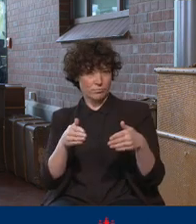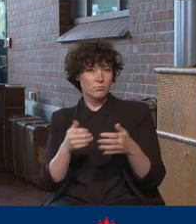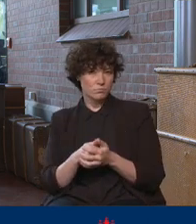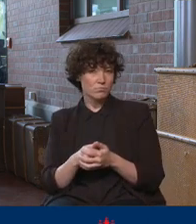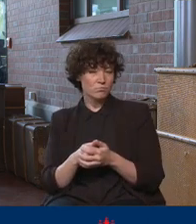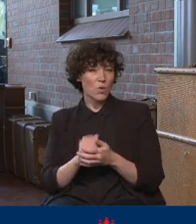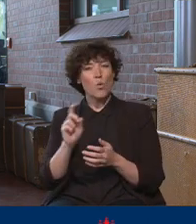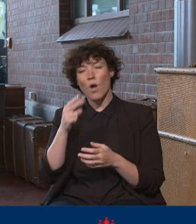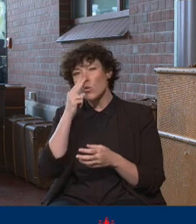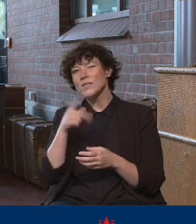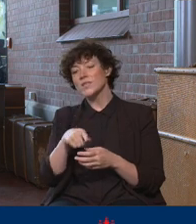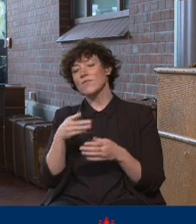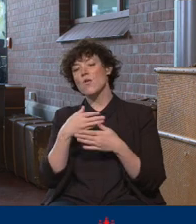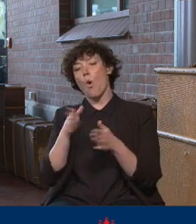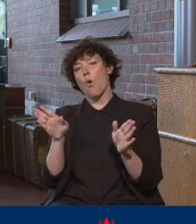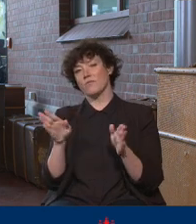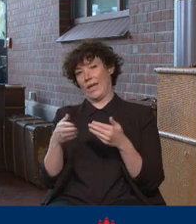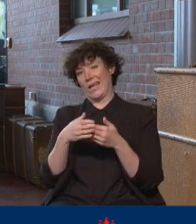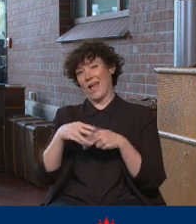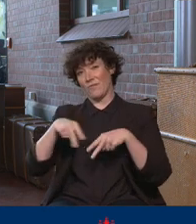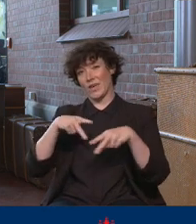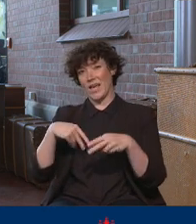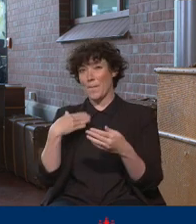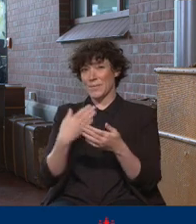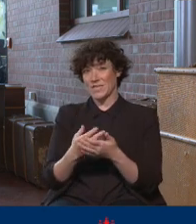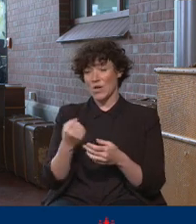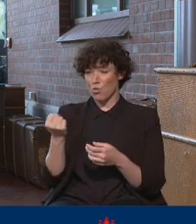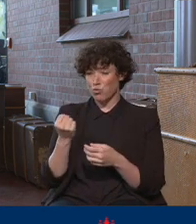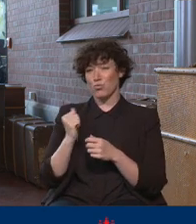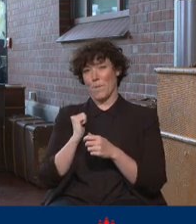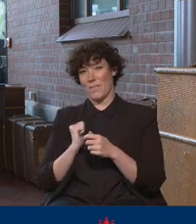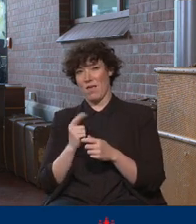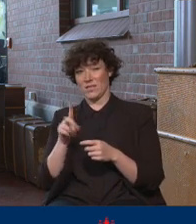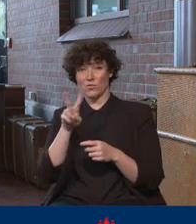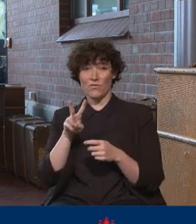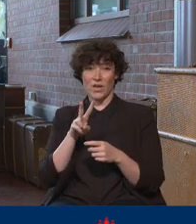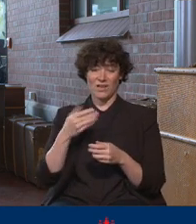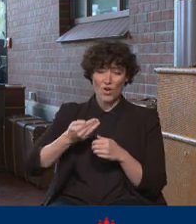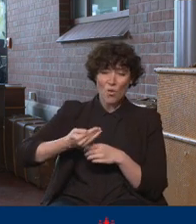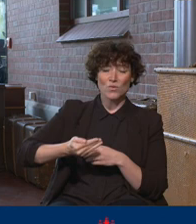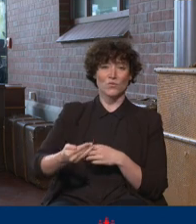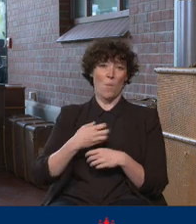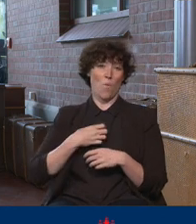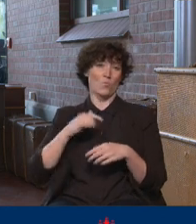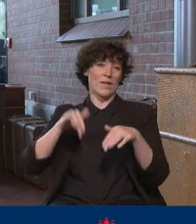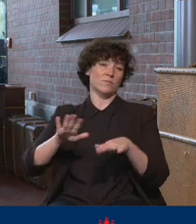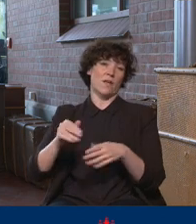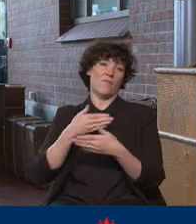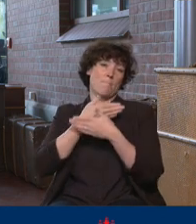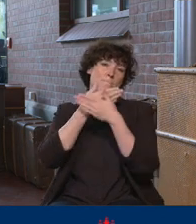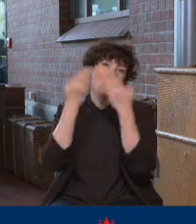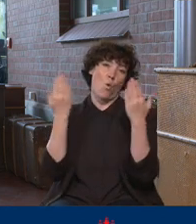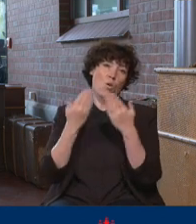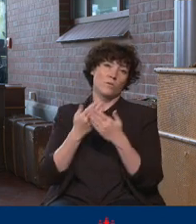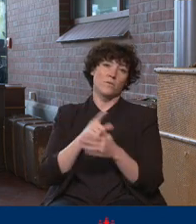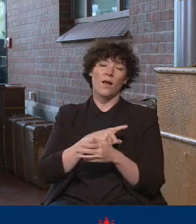eben auch dass der öffentliche nahverkehr bisher schon sehr belastend ist die vettel ist da oft am morgen lange an